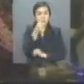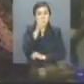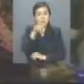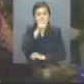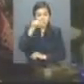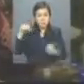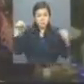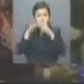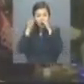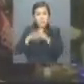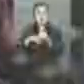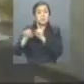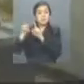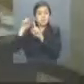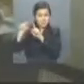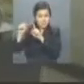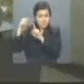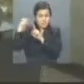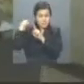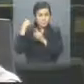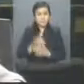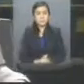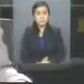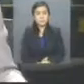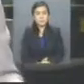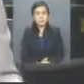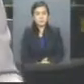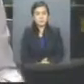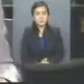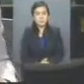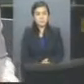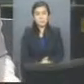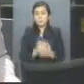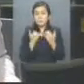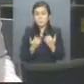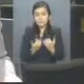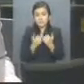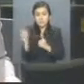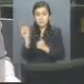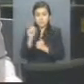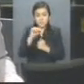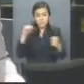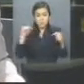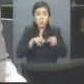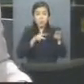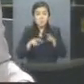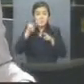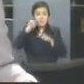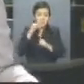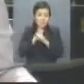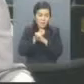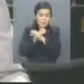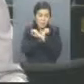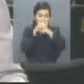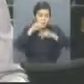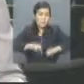1ถึง7มกราคมประมาณ7เท่าตัว ในขณะที่การกำหนดพื้นที่ฟลาตเวย์ของรัฐบาลยังไม่มีความชัดเจนนะคะ